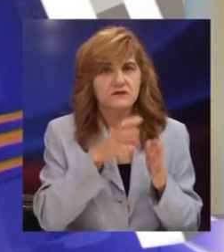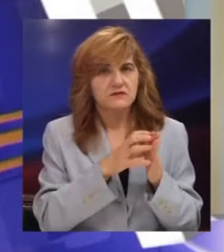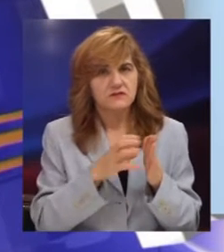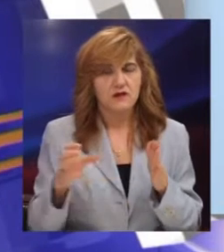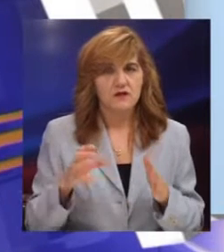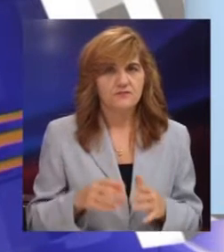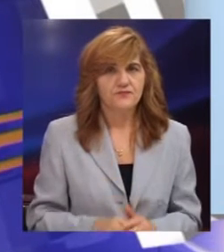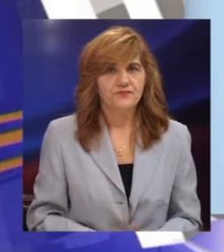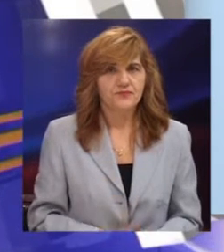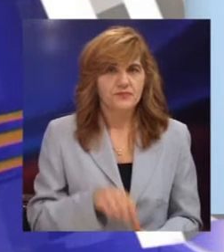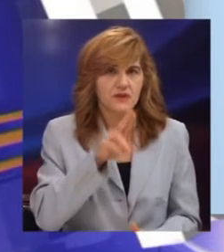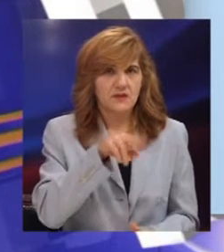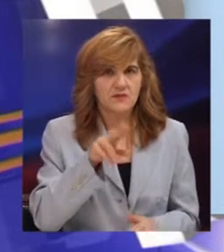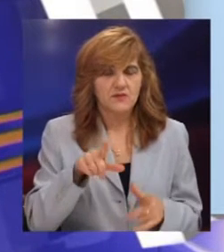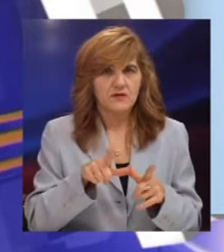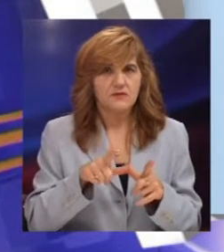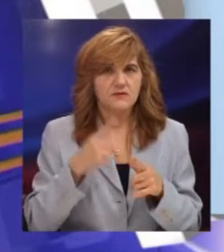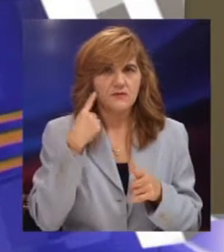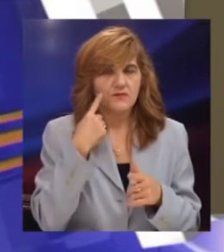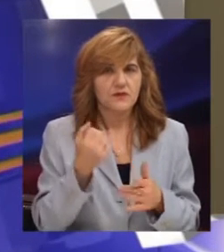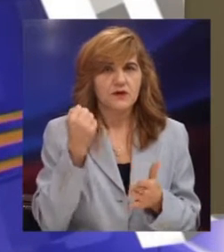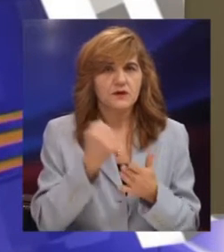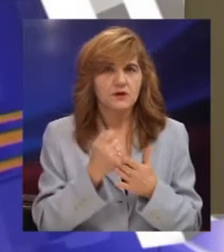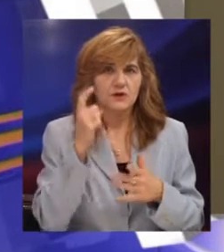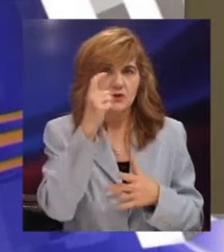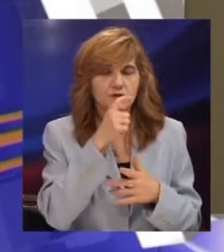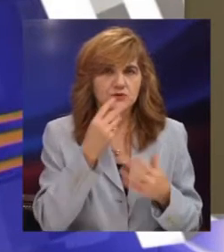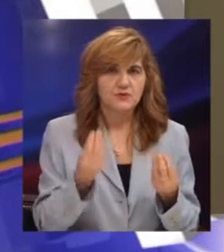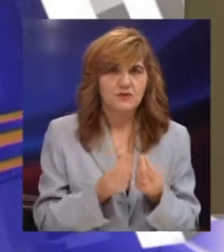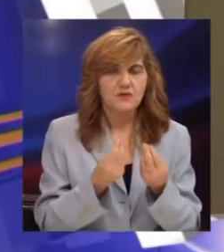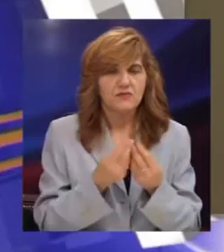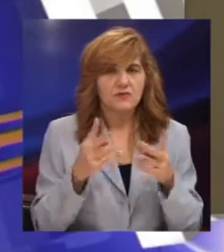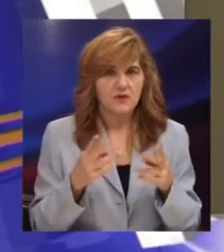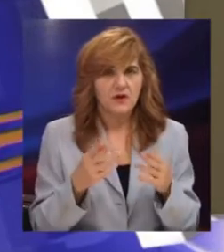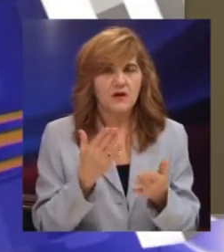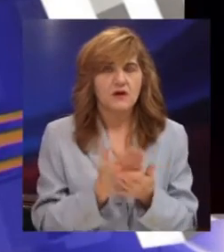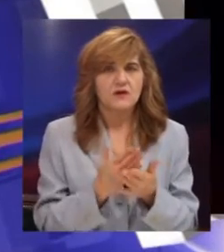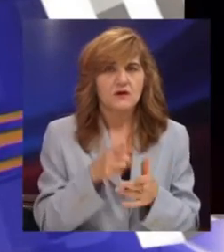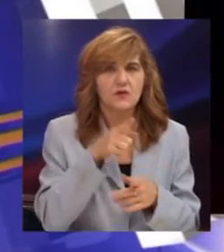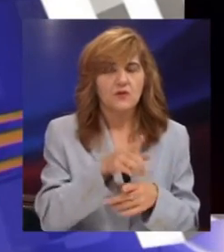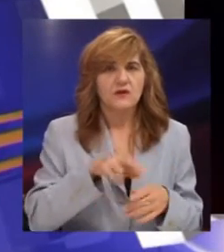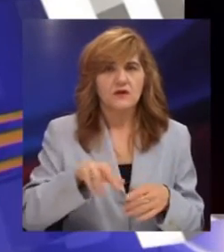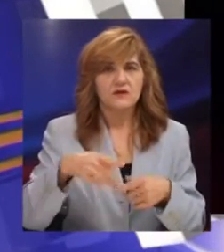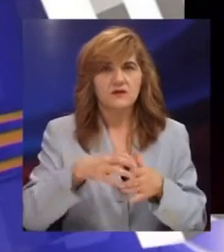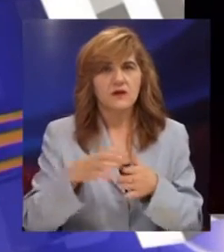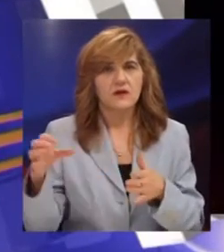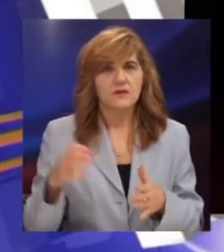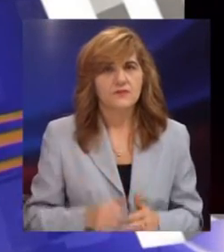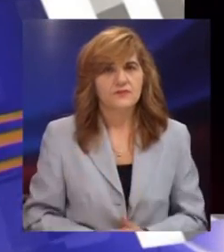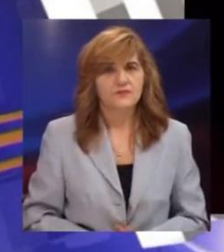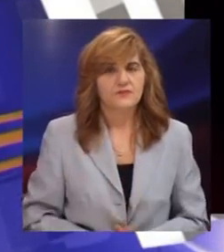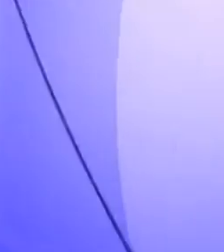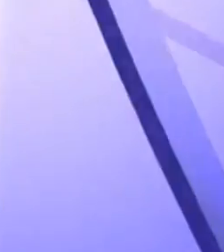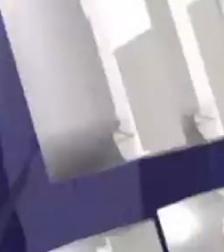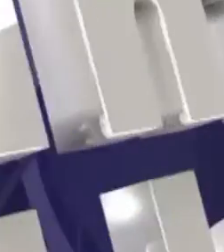zahtevaju dalju dijagnostiku. Kod značajnog broja žena je potvrđena sumnja na maligno oboljenje, pa su te žene već na terapiji.